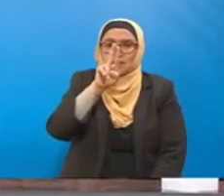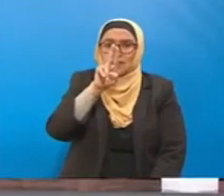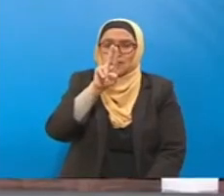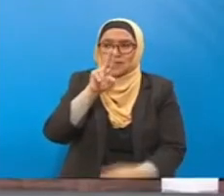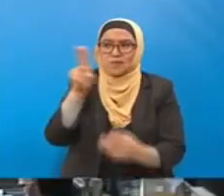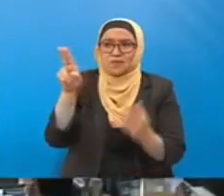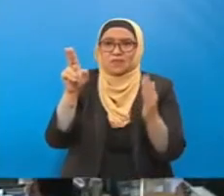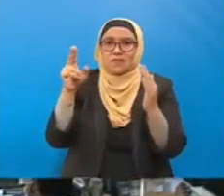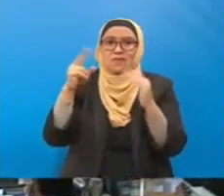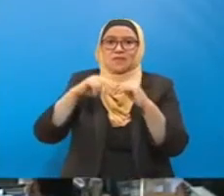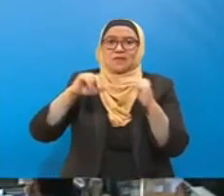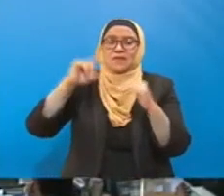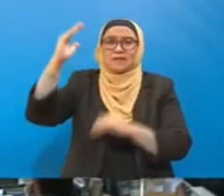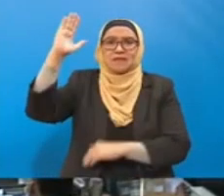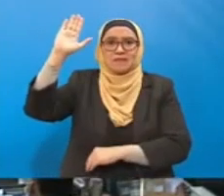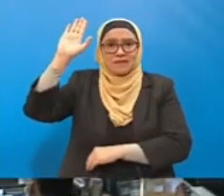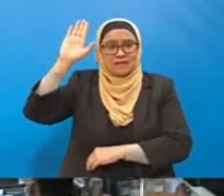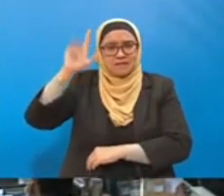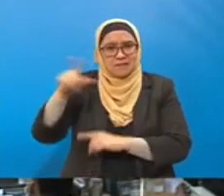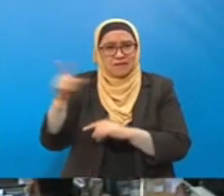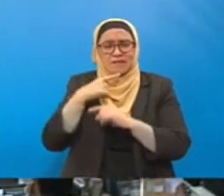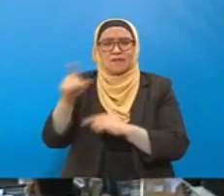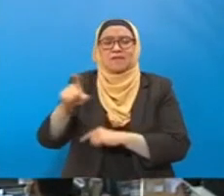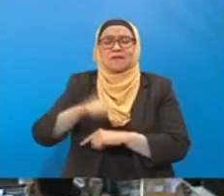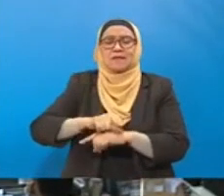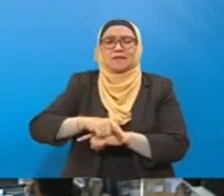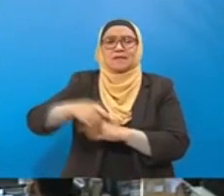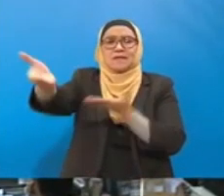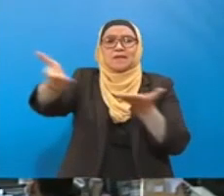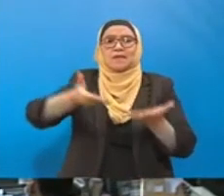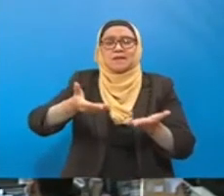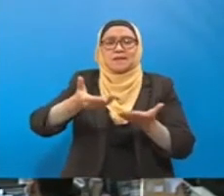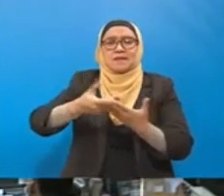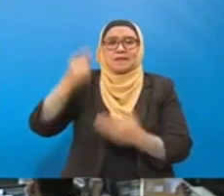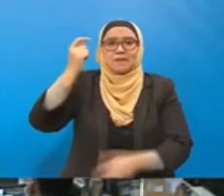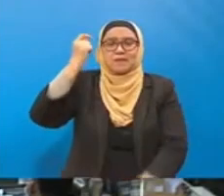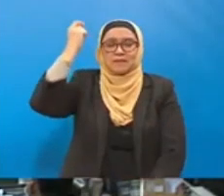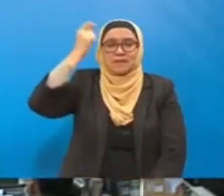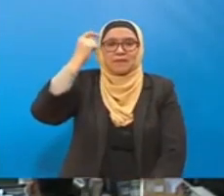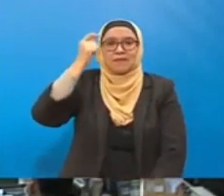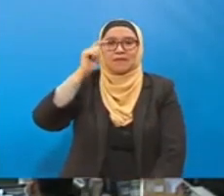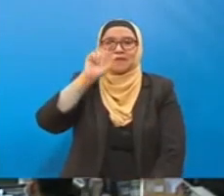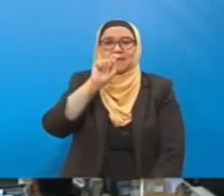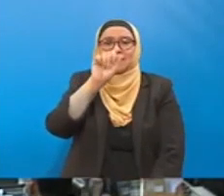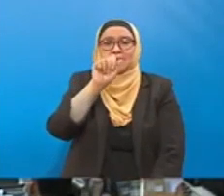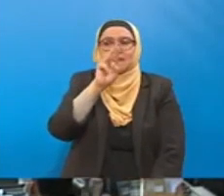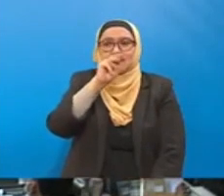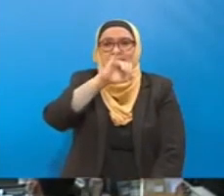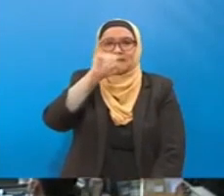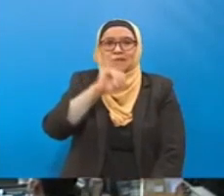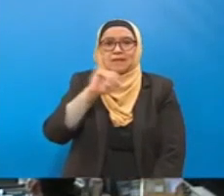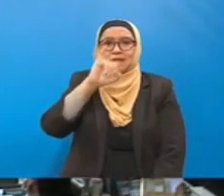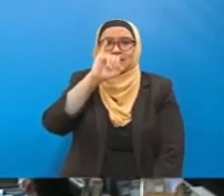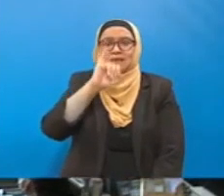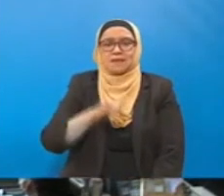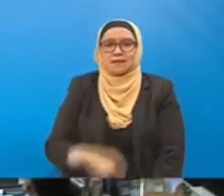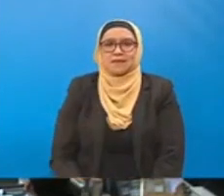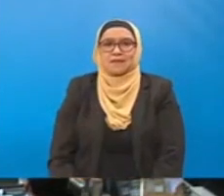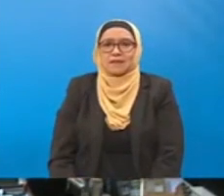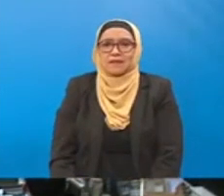Kyle menyebut yang bernama Tuan Ahmad Tarmizi Sulaiman assalamualaikum warahmatullah